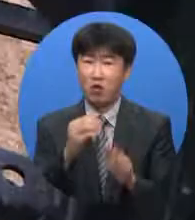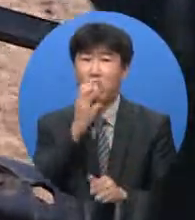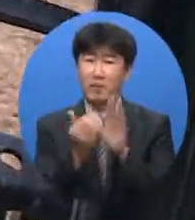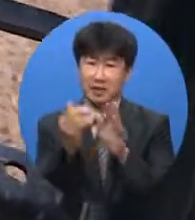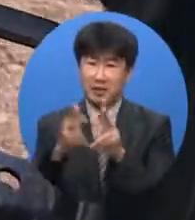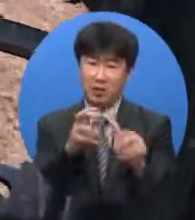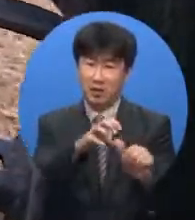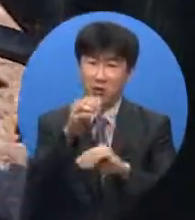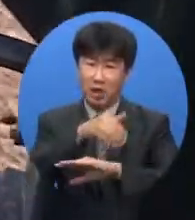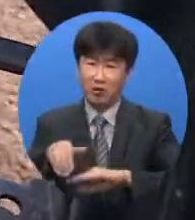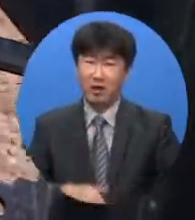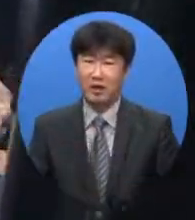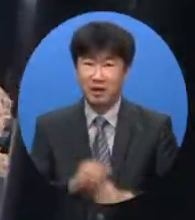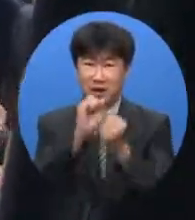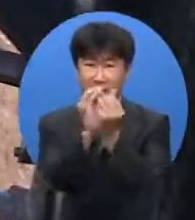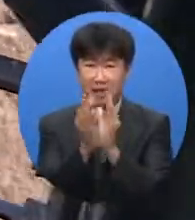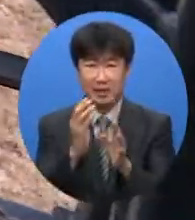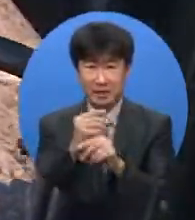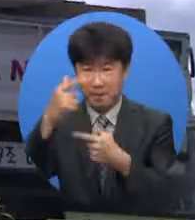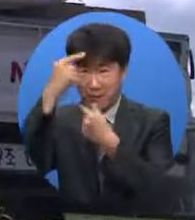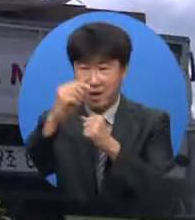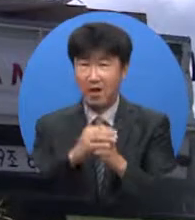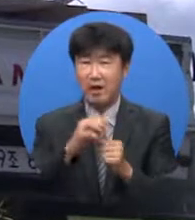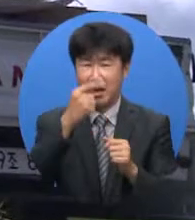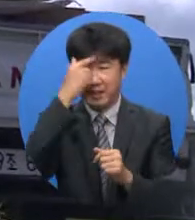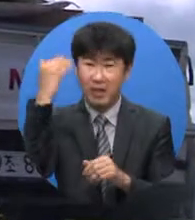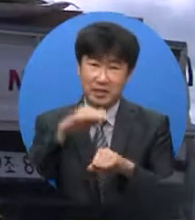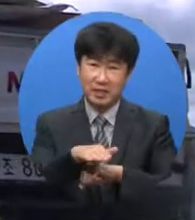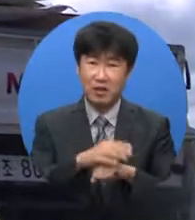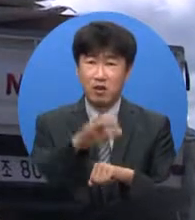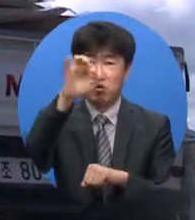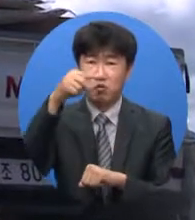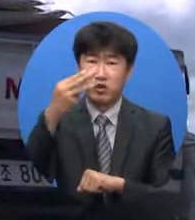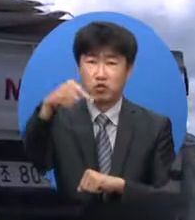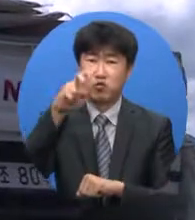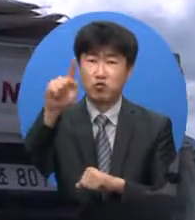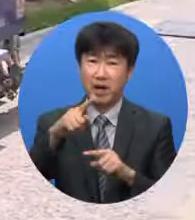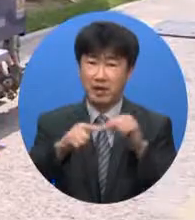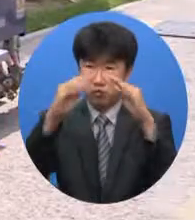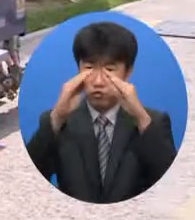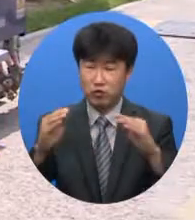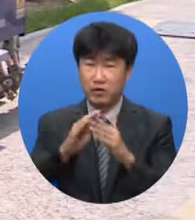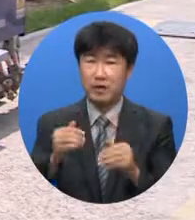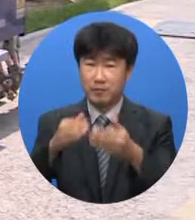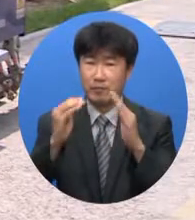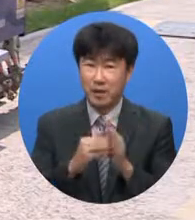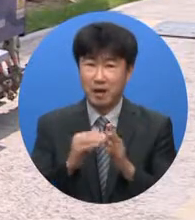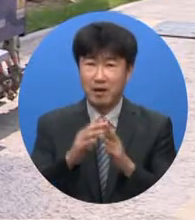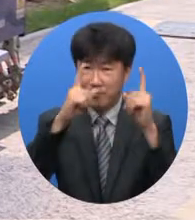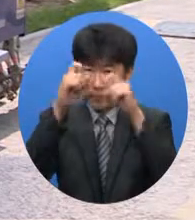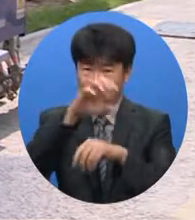예정입니다. 군은 개화 시기에 맞춰 옛날 방식의 원두막과 포토존을 설치하고 다양한 문화체험 행사를